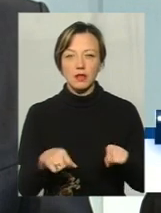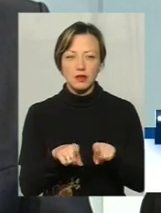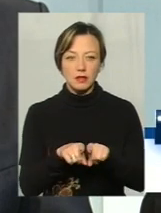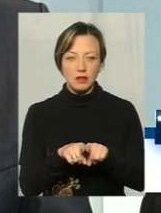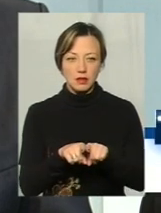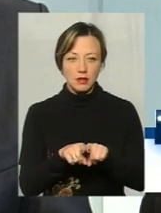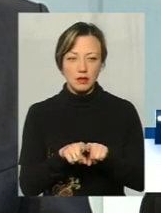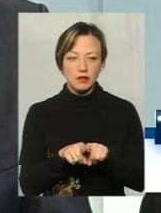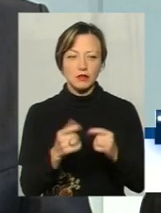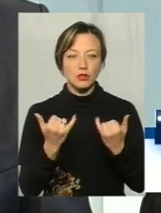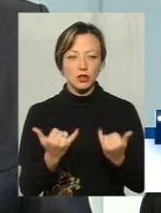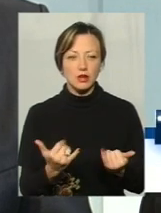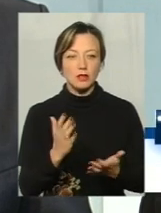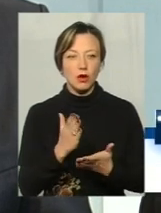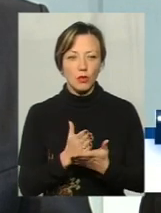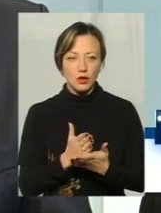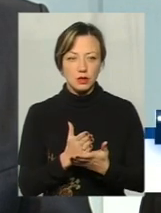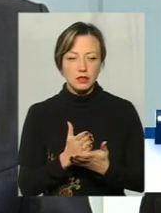онкогематологического профиля сейчас находятся